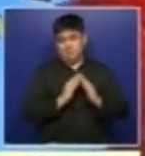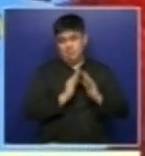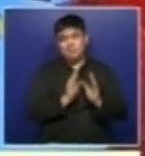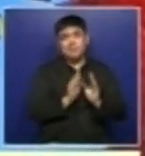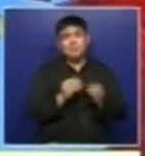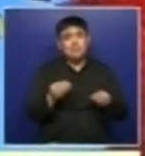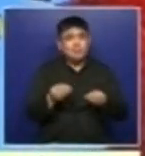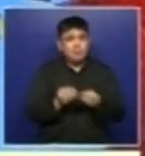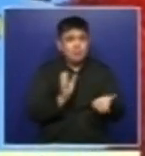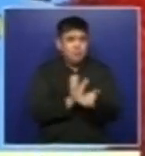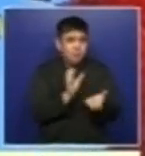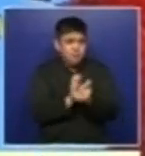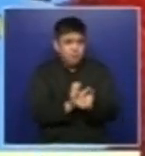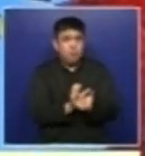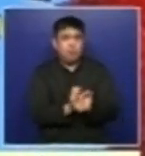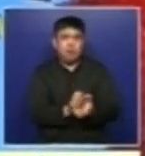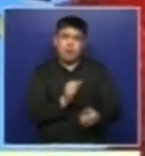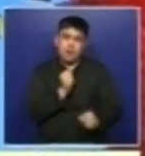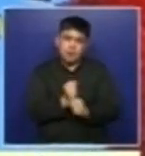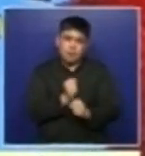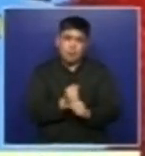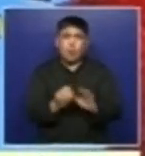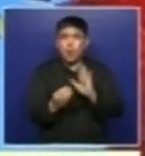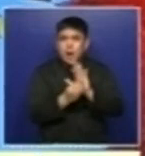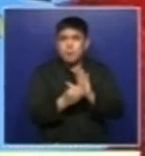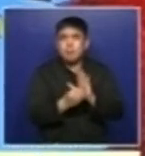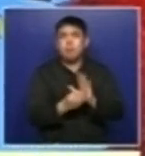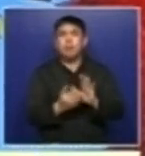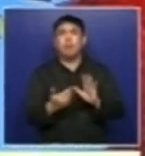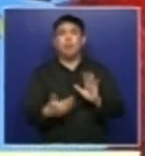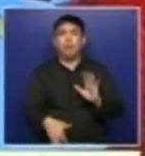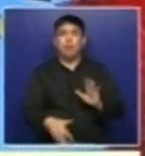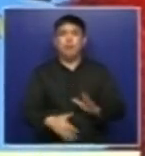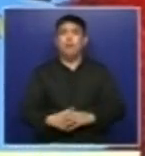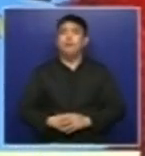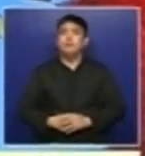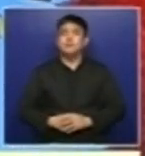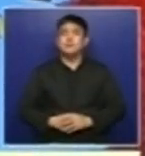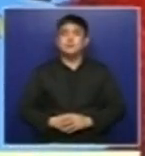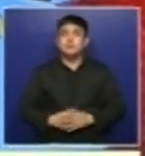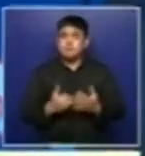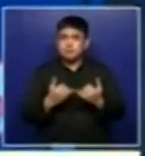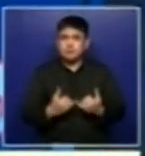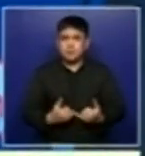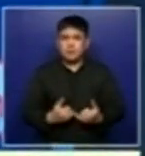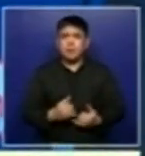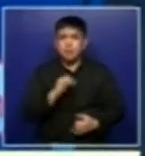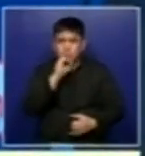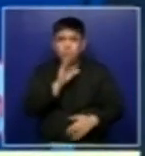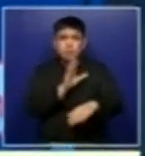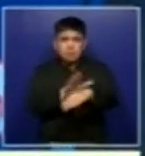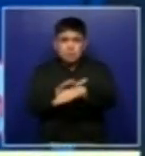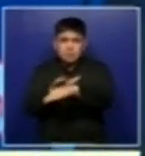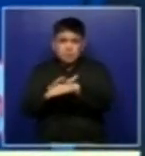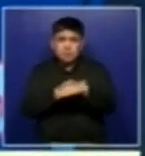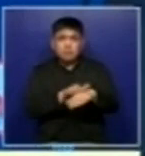างกรุงเทพมหานครนะครับท่านประธานครับเรื่องนี้ผมก็เคยมาเรียนต่อสภาแห่